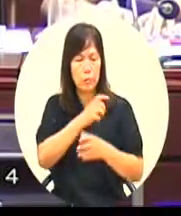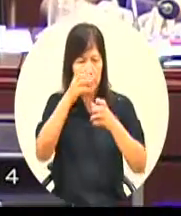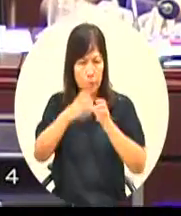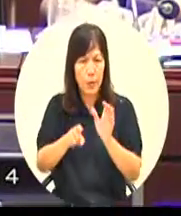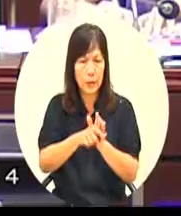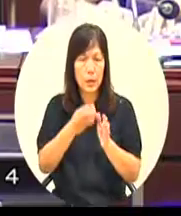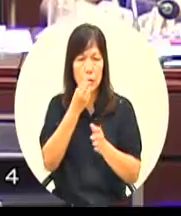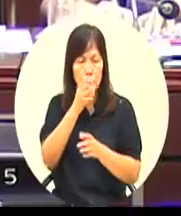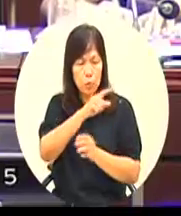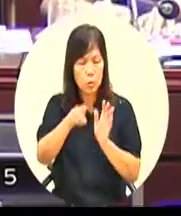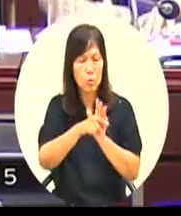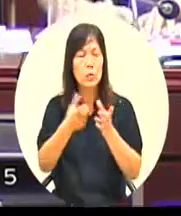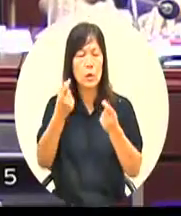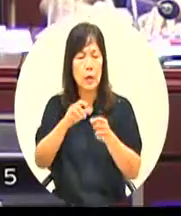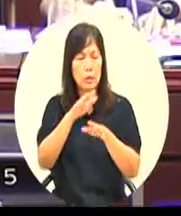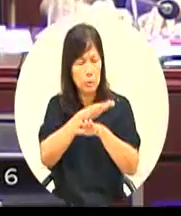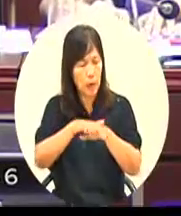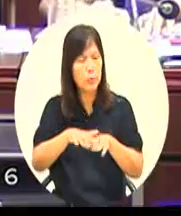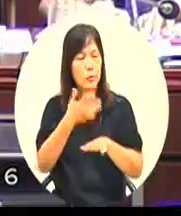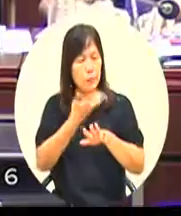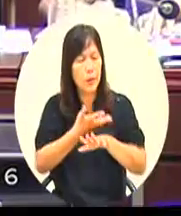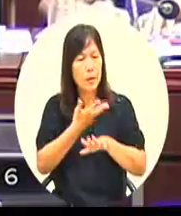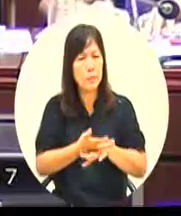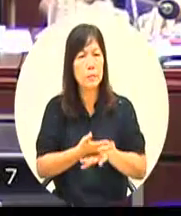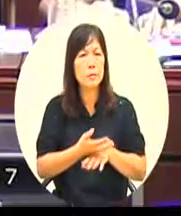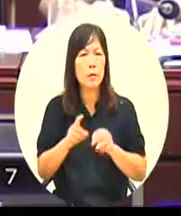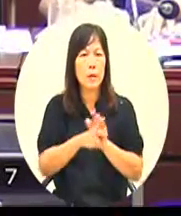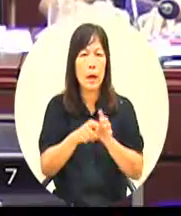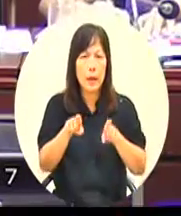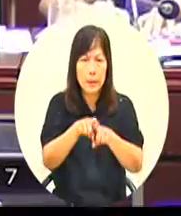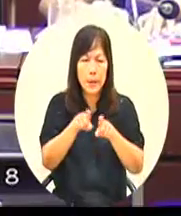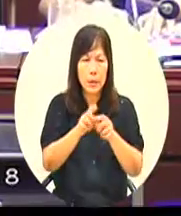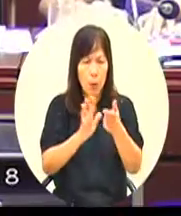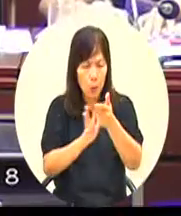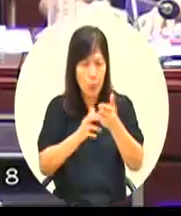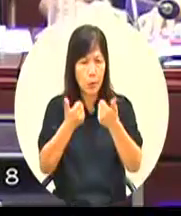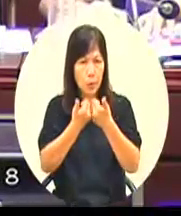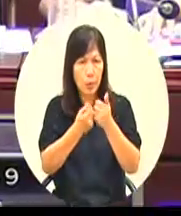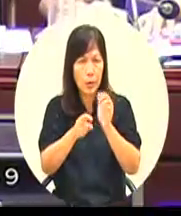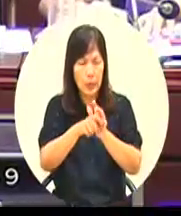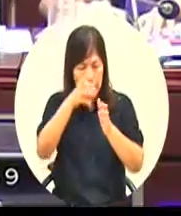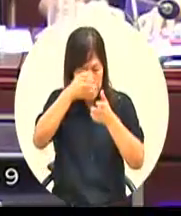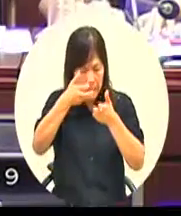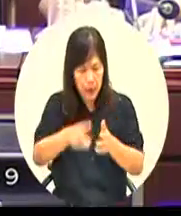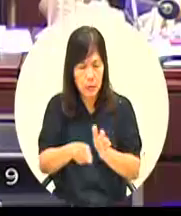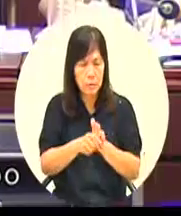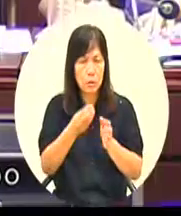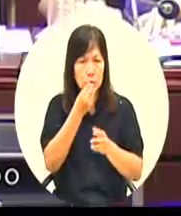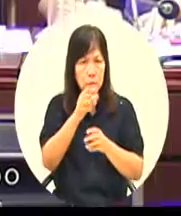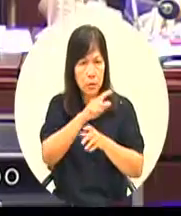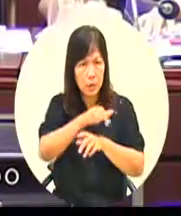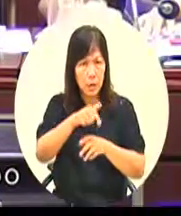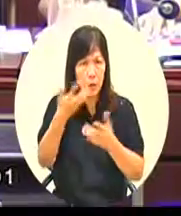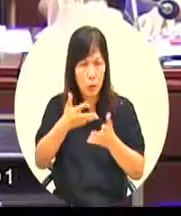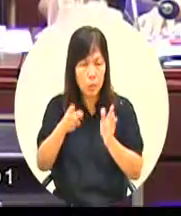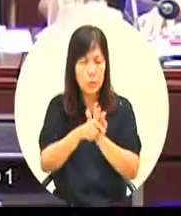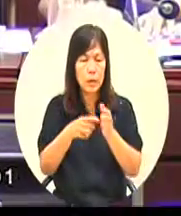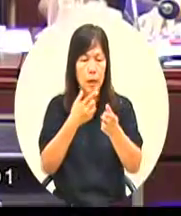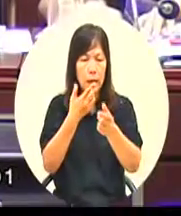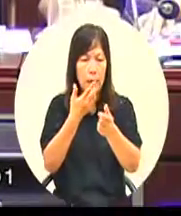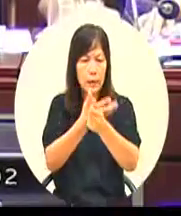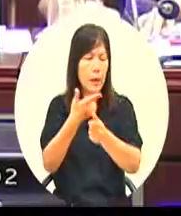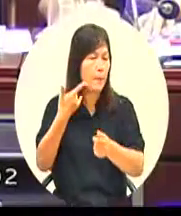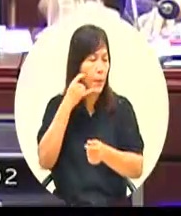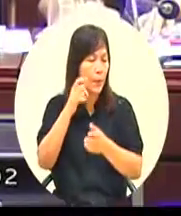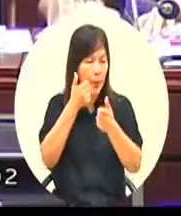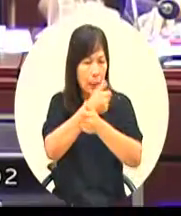安全的食材哦。那另外学校的营养午餐的委员会其实非常重视食安的问题，所以我们让家长的参与的代表